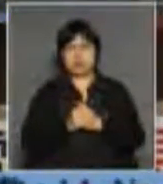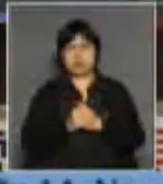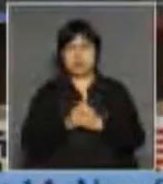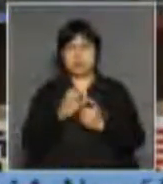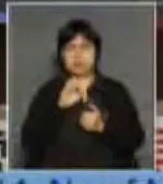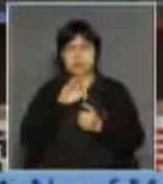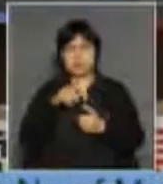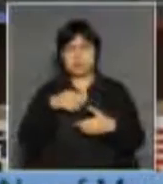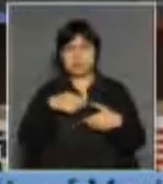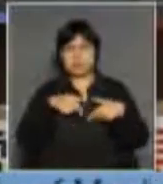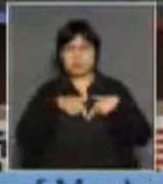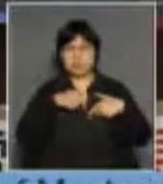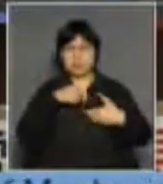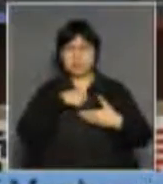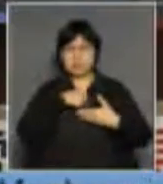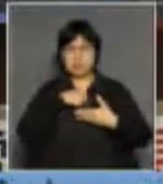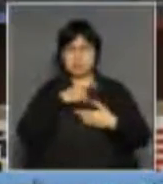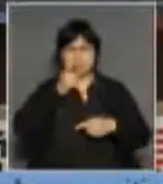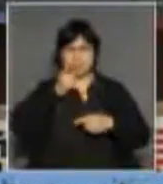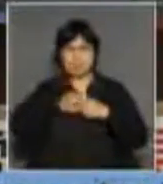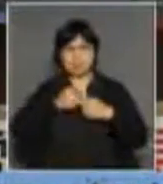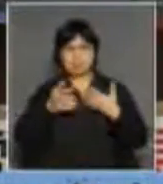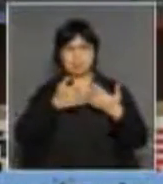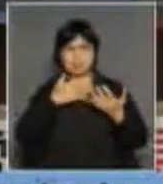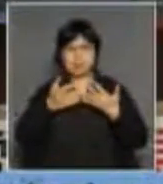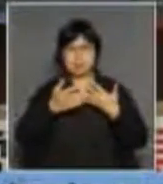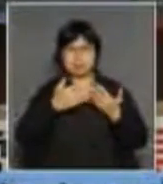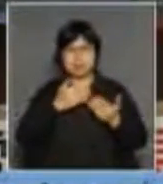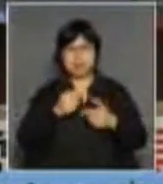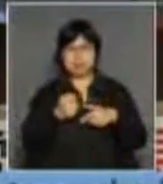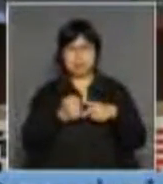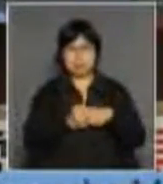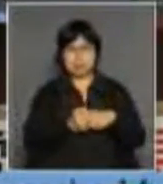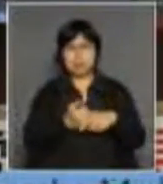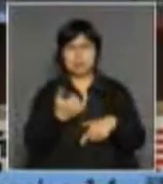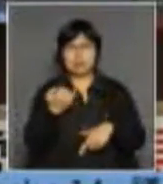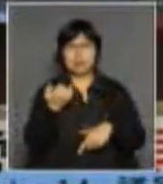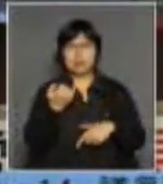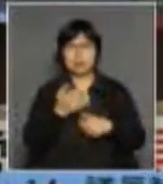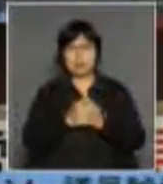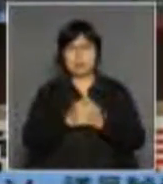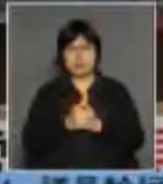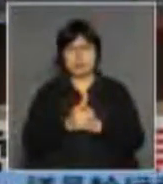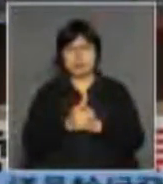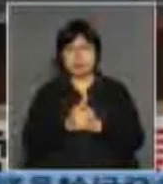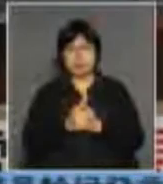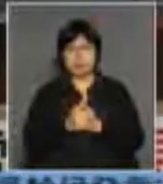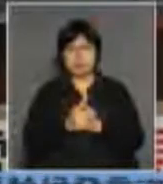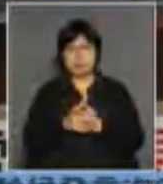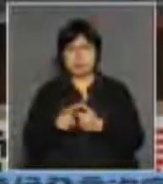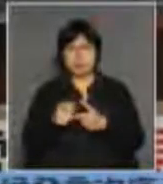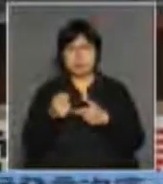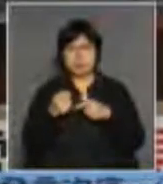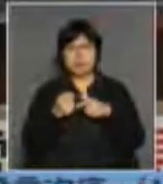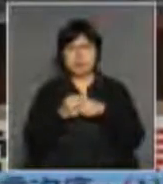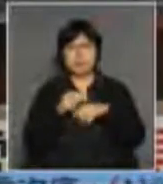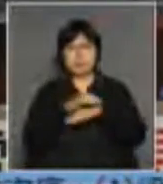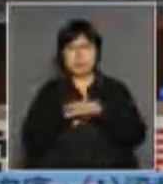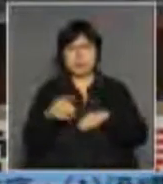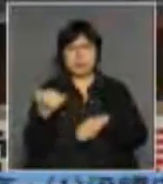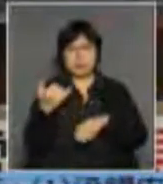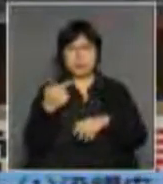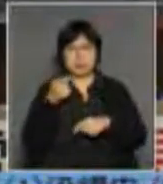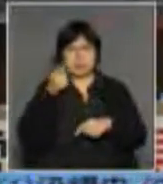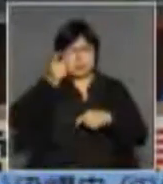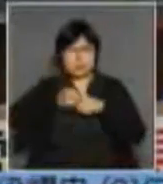問心那句，整件事是不是公道？ Is it fair? Is it